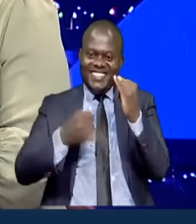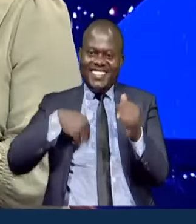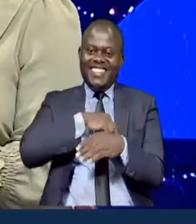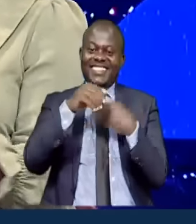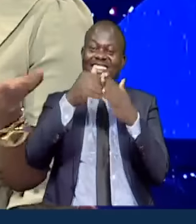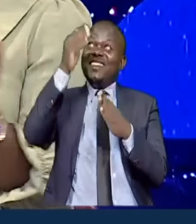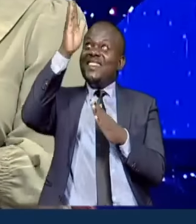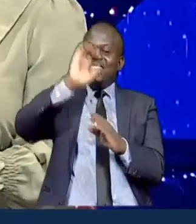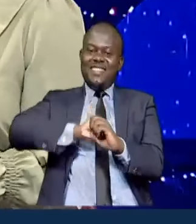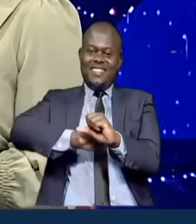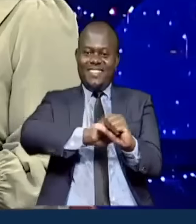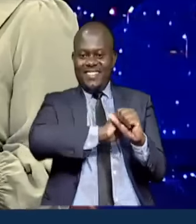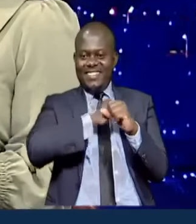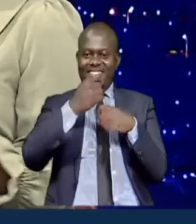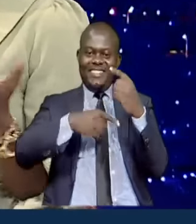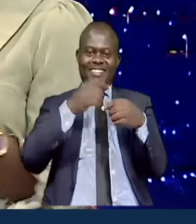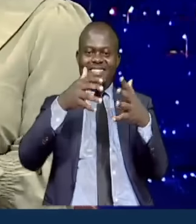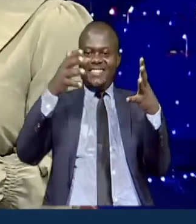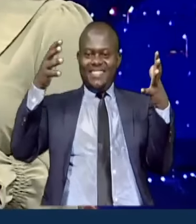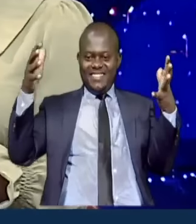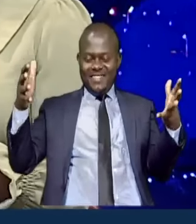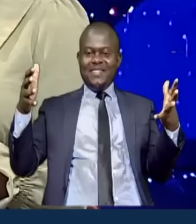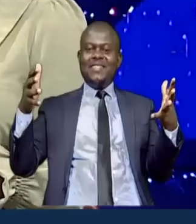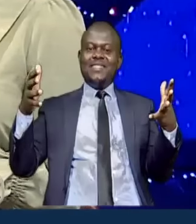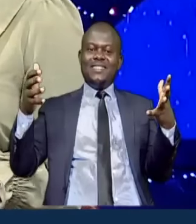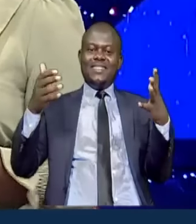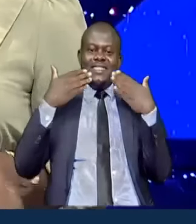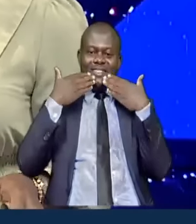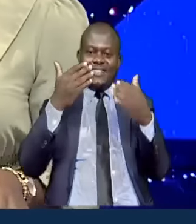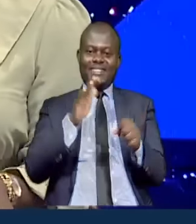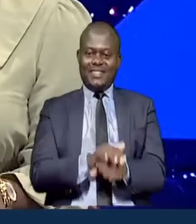Imana ibarinde kandi nawe ukomeze waguke ugere kure hashoboka Clapton. Asante sana.